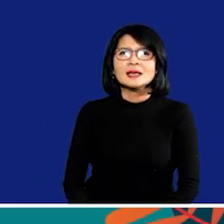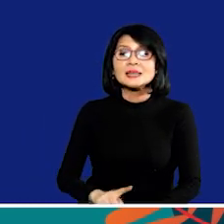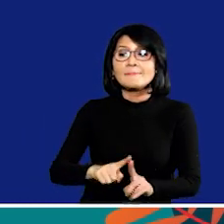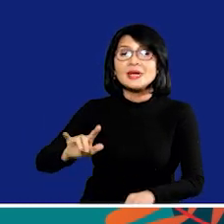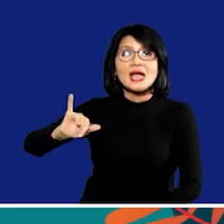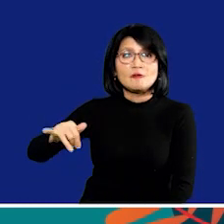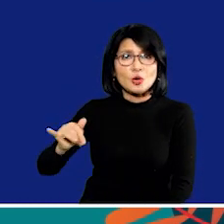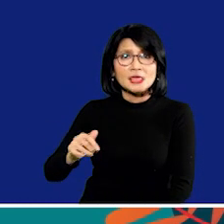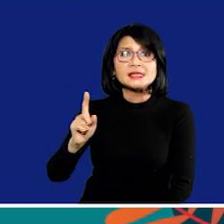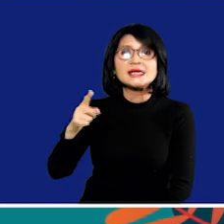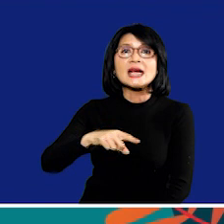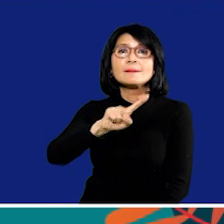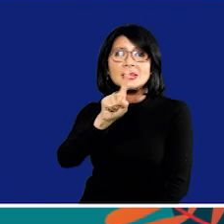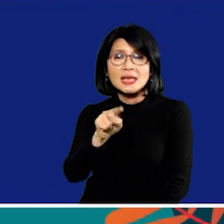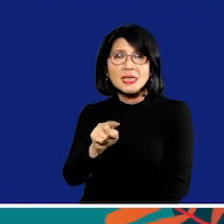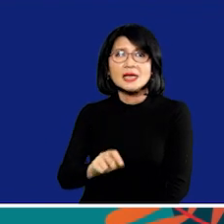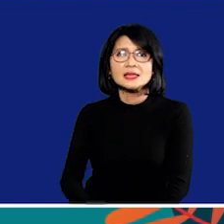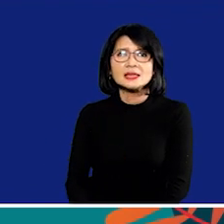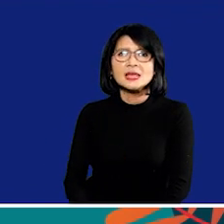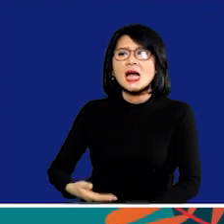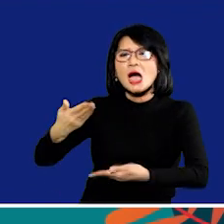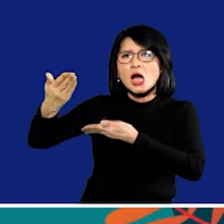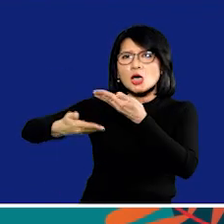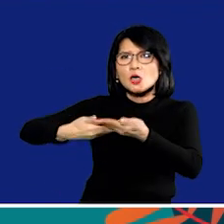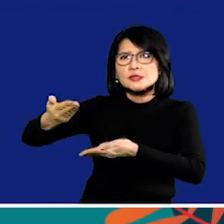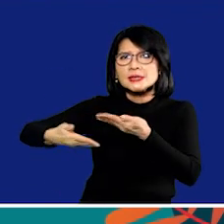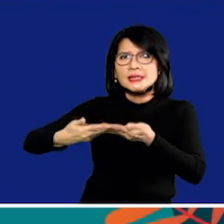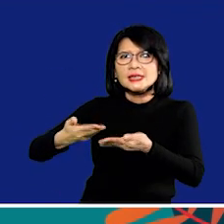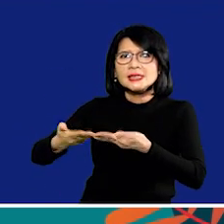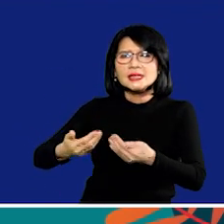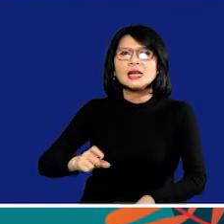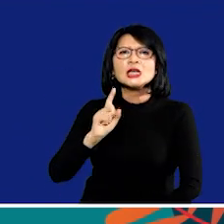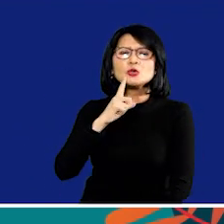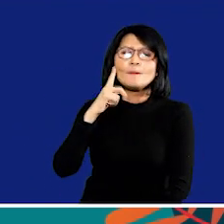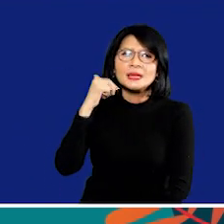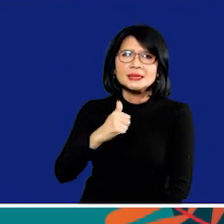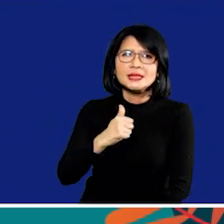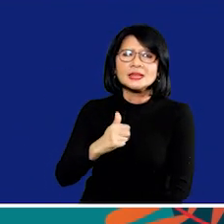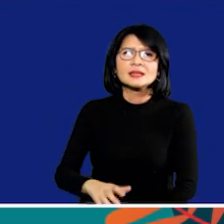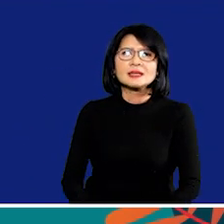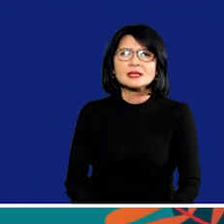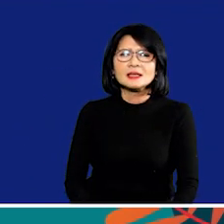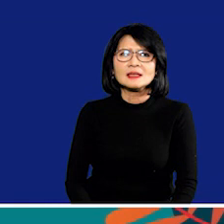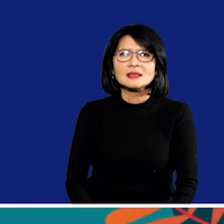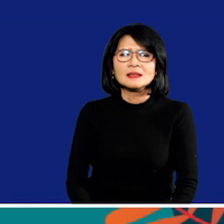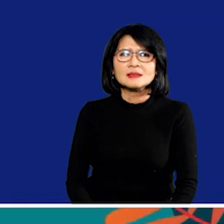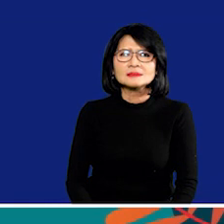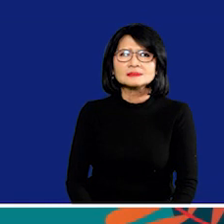pertanyaan. Untuk yang pertama, counseling dan infrastruktur counseling itu sangat penting di semua